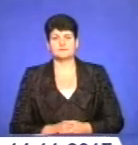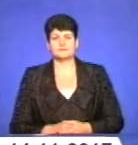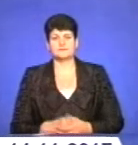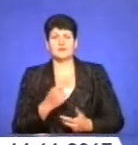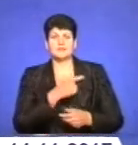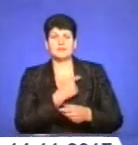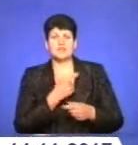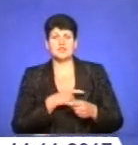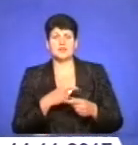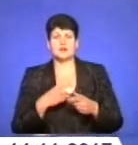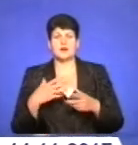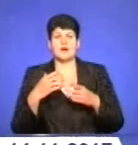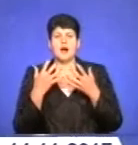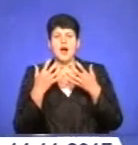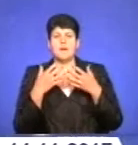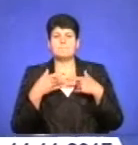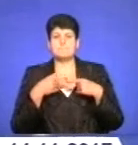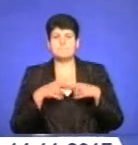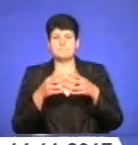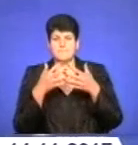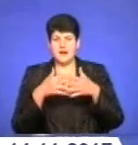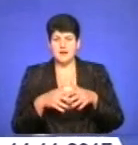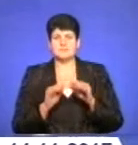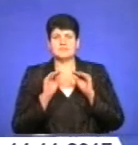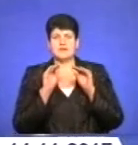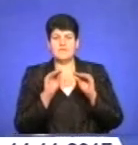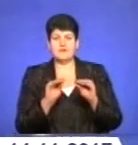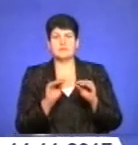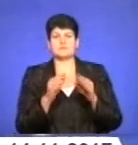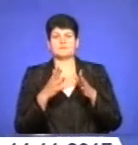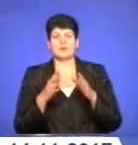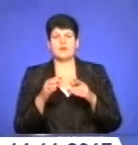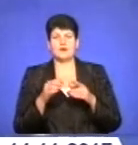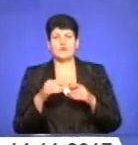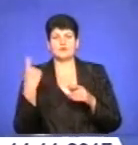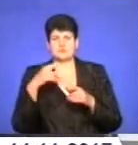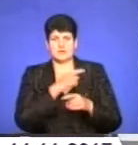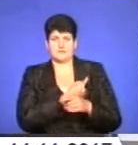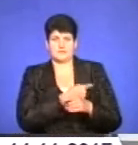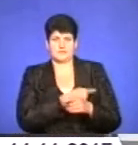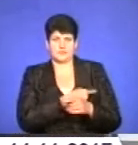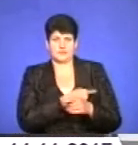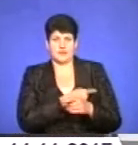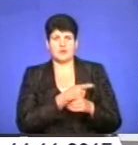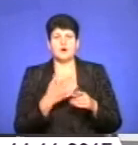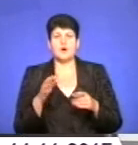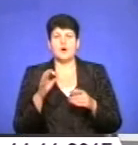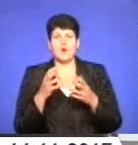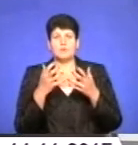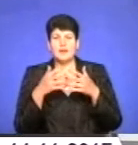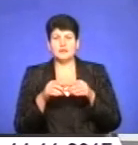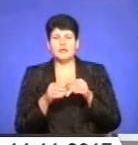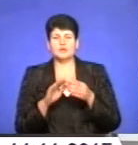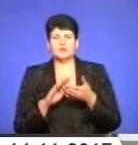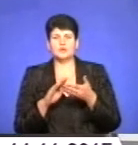Медичний апарат, аналогів якого немає в Україні, встановлять в ортопедичному відділенні Тернопільської університетської лікарні. Обладнання, яке допомагатиме